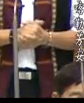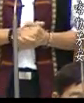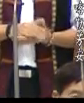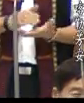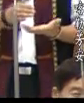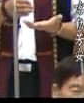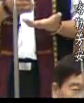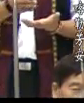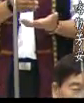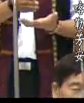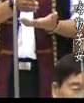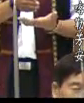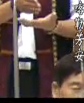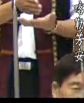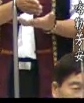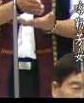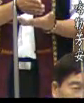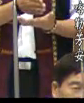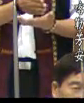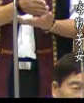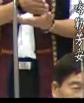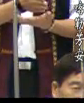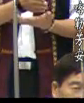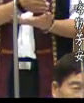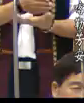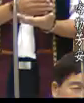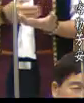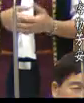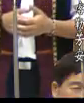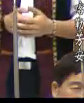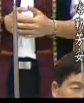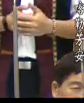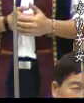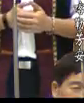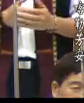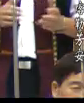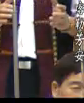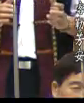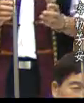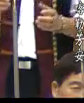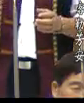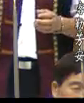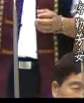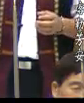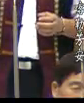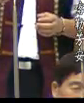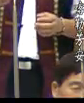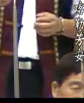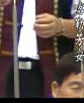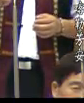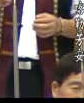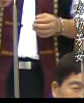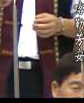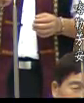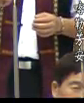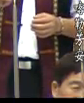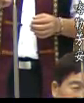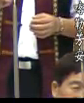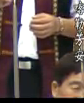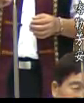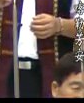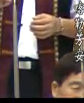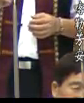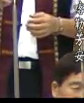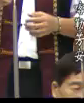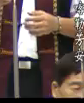地区，所以他的权益大概就是桃园的行政区里面才会受到一些公共工程的建设。那我